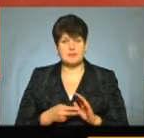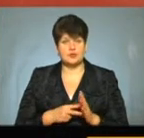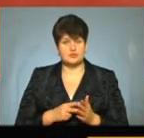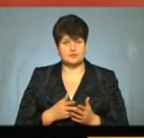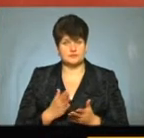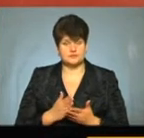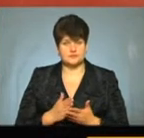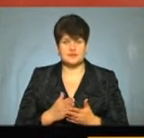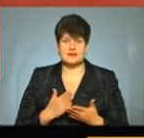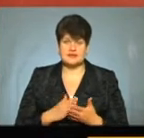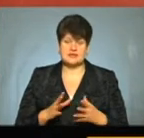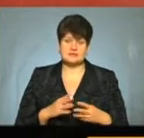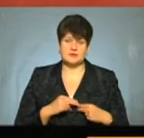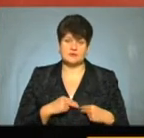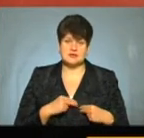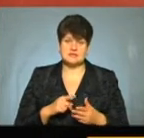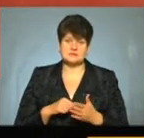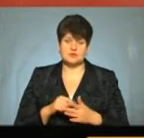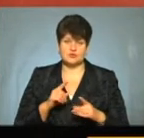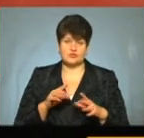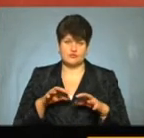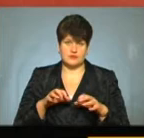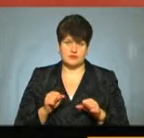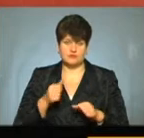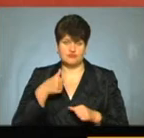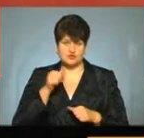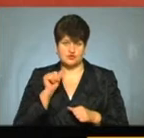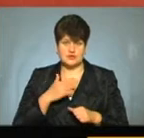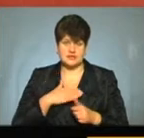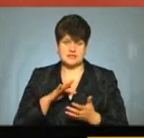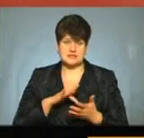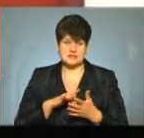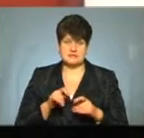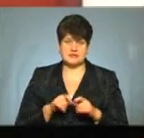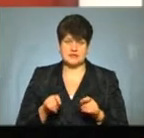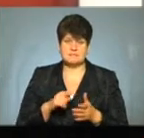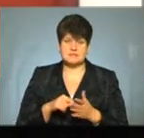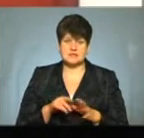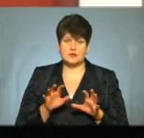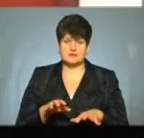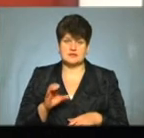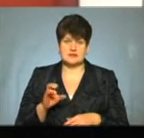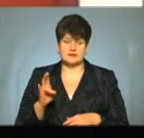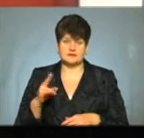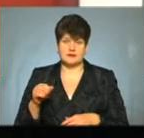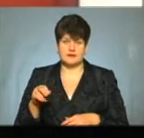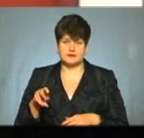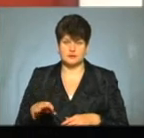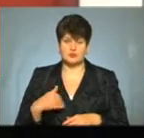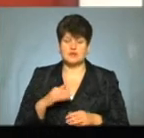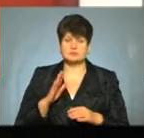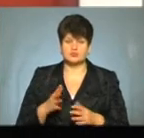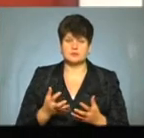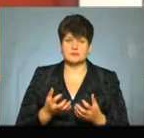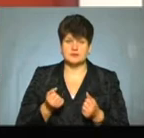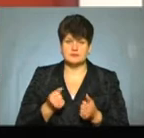У нас є співпраця з міською владою. Вчора наш центр відкривав міський голова Сергій Надал. Отже, у нас буде підтримка повністю від